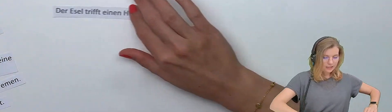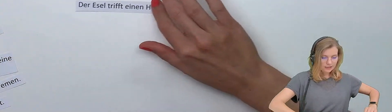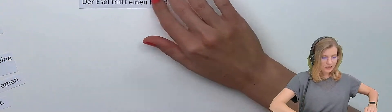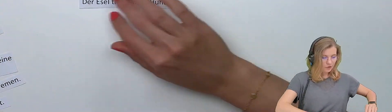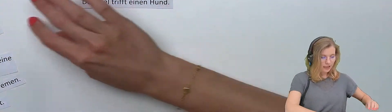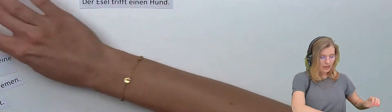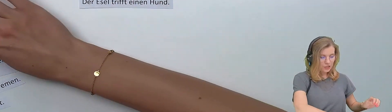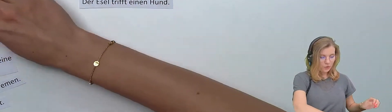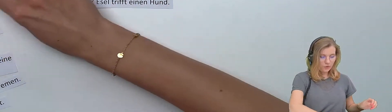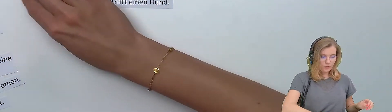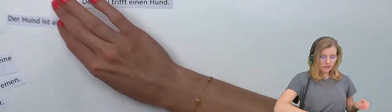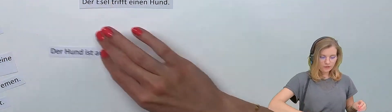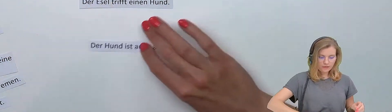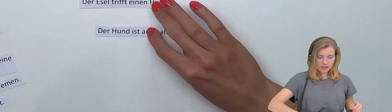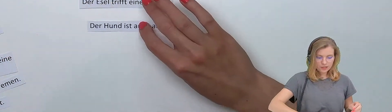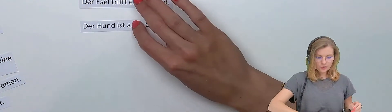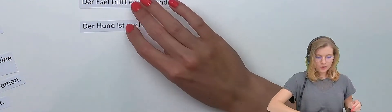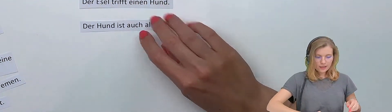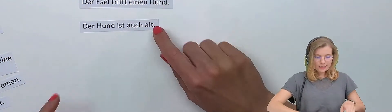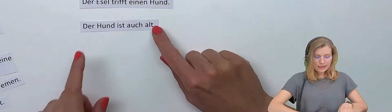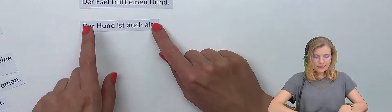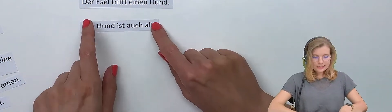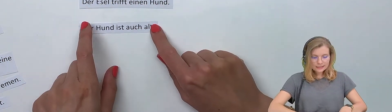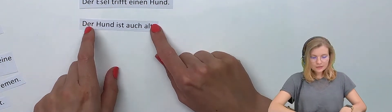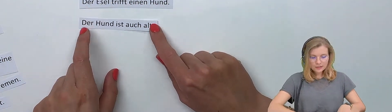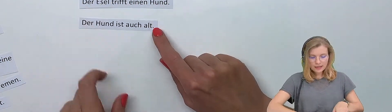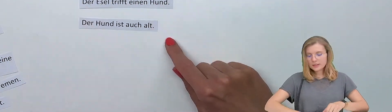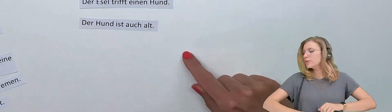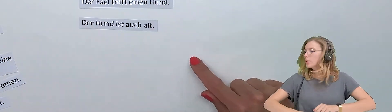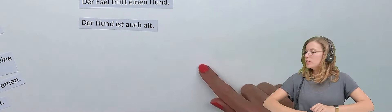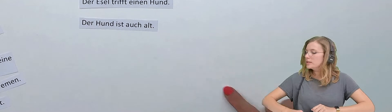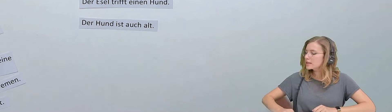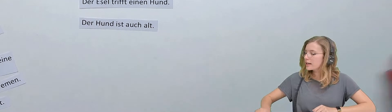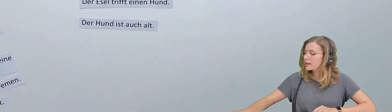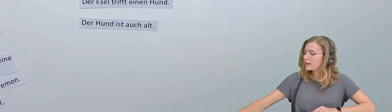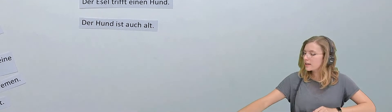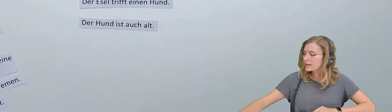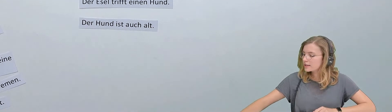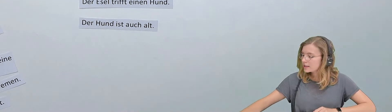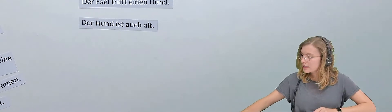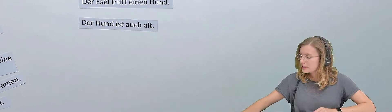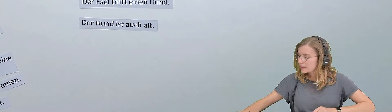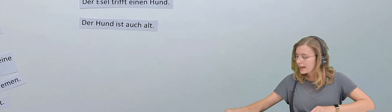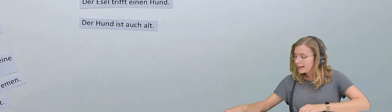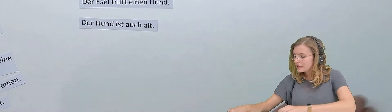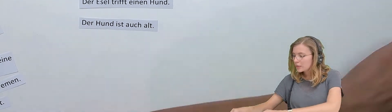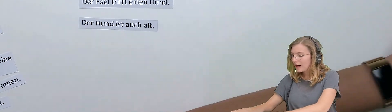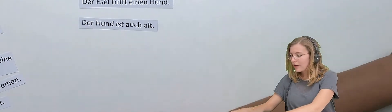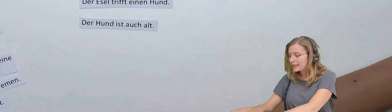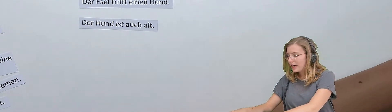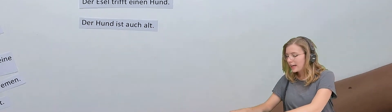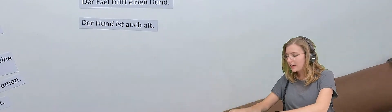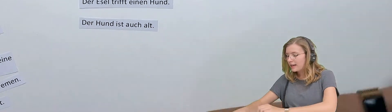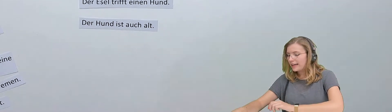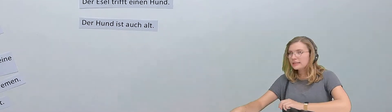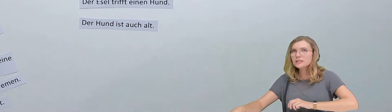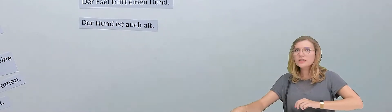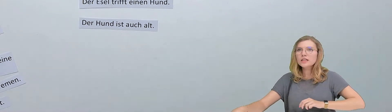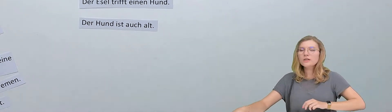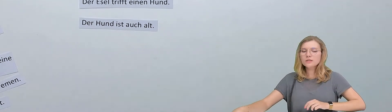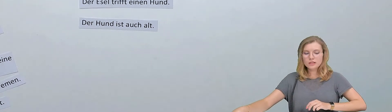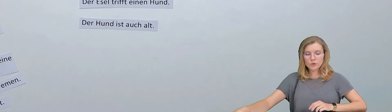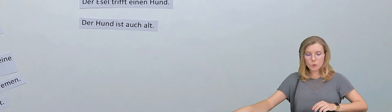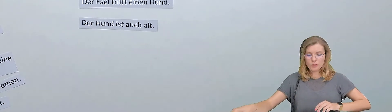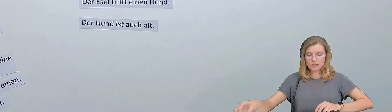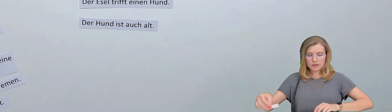ja, danke. Ich habe den Hahn schon geholt. Das war falsch. So, der Esel trifft einen Hund. Ach, mhm. Das heißt, ich brauche jetzt einen Esel